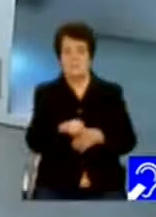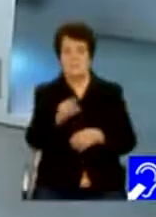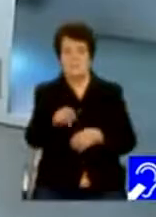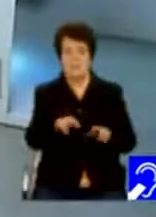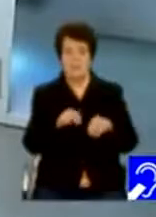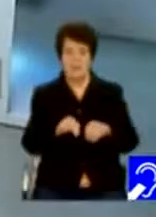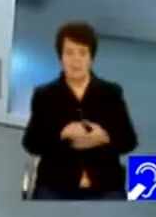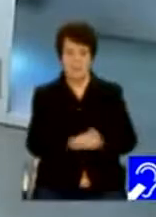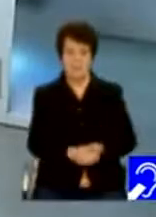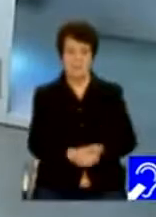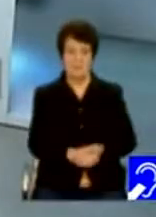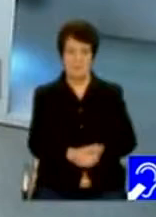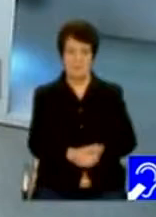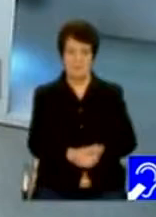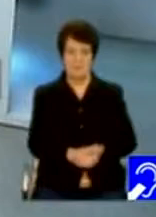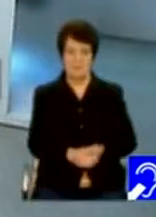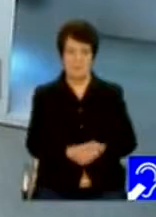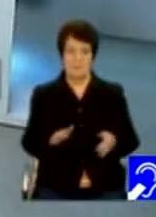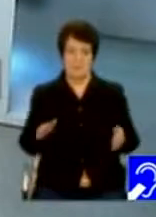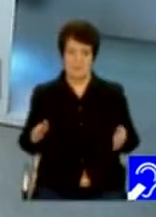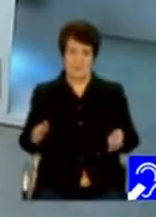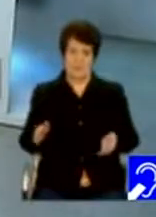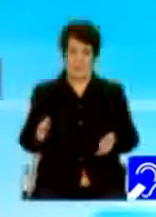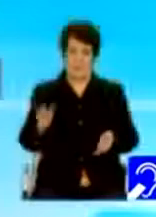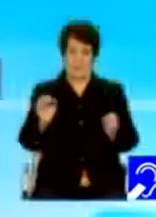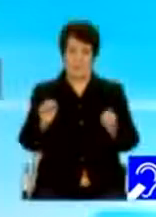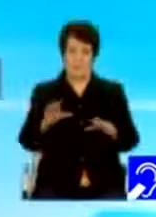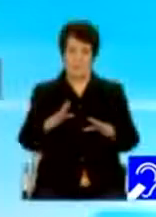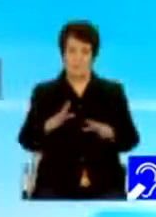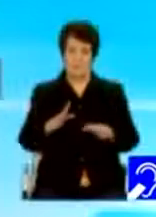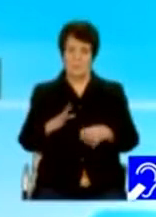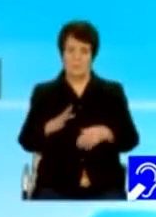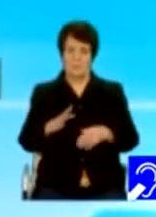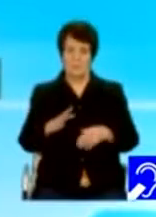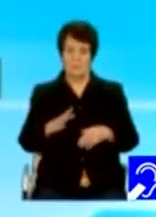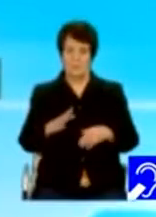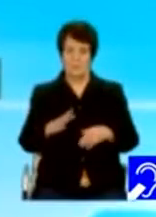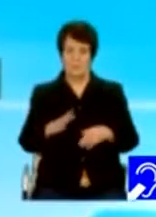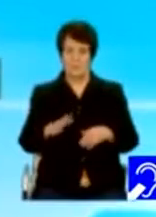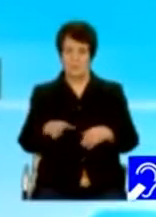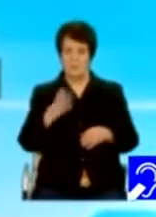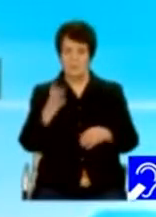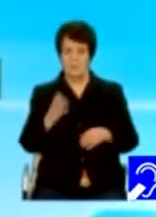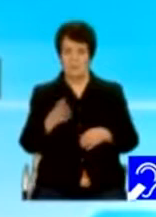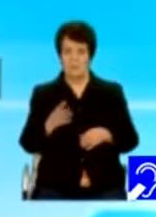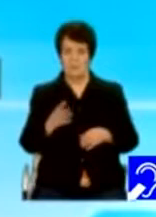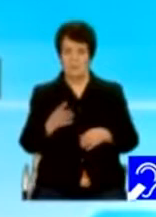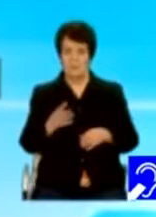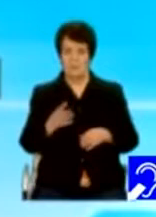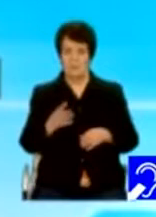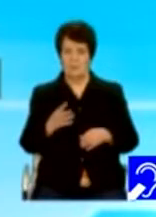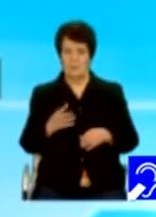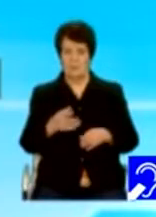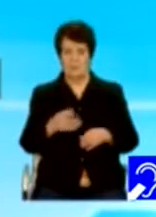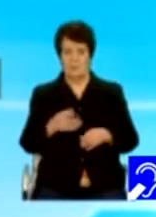Domnul Straciuc. Noi nu credem în sondaje. Pentru că noi suntem zilnic în interacțiune cu cetățenii